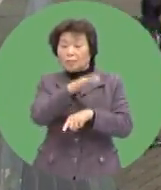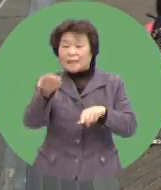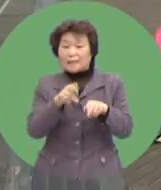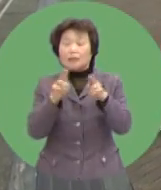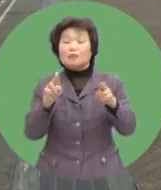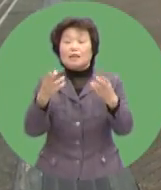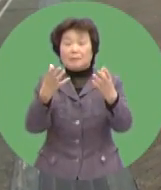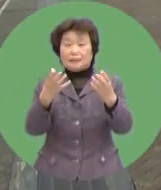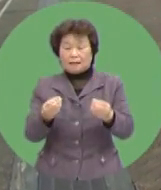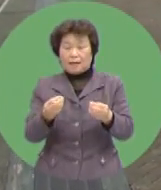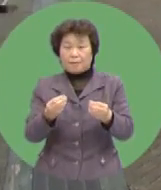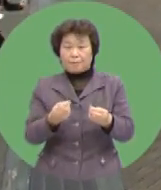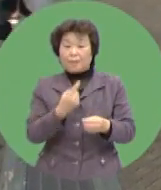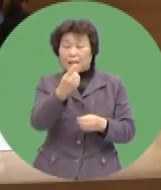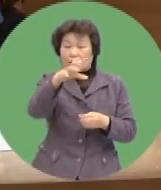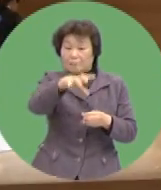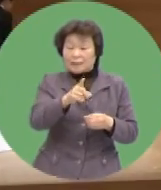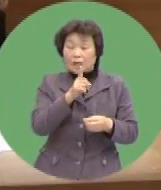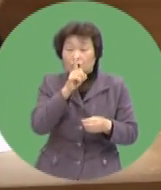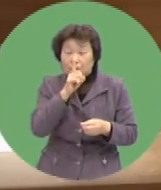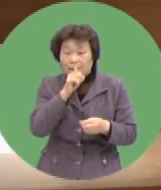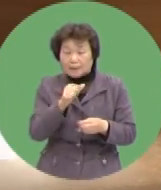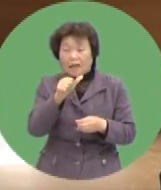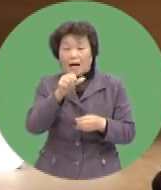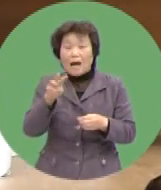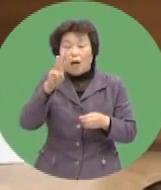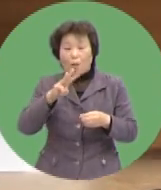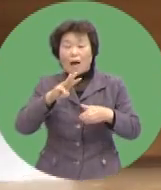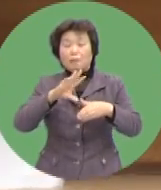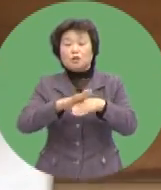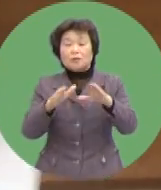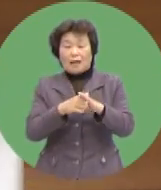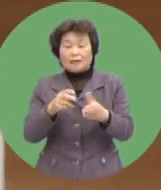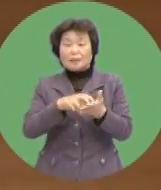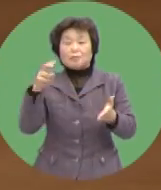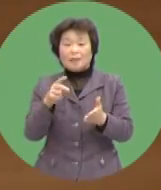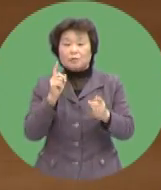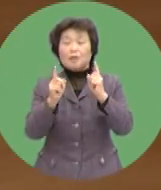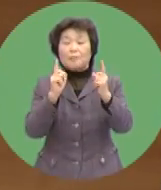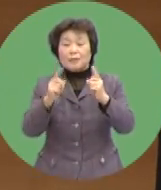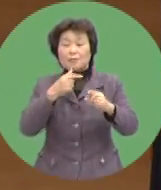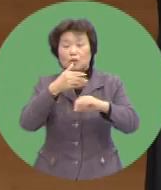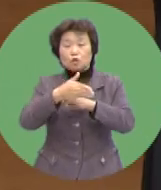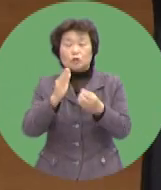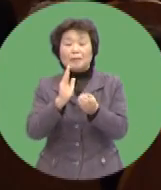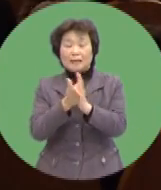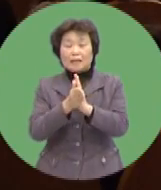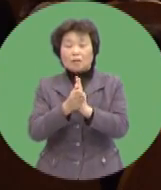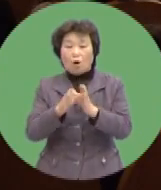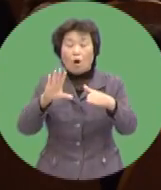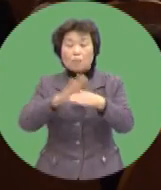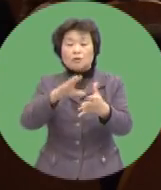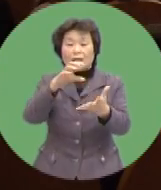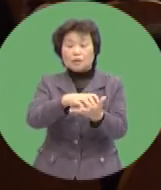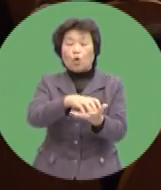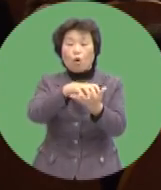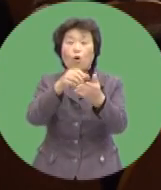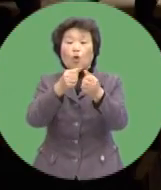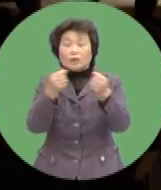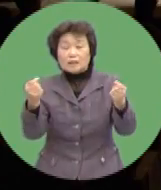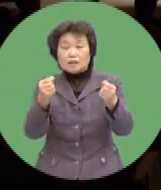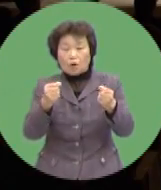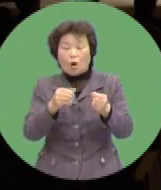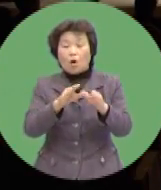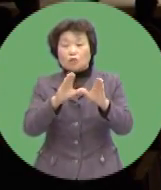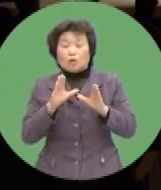参加者に行き先が秘密にされていた阿波文化サプライズイベントでは、徳島県文化賞の贈呈式と受賞